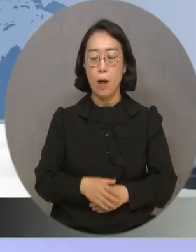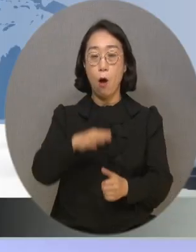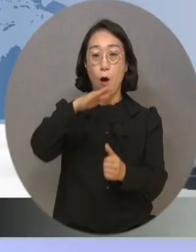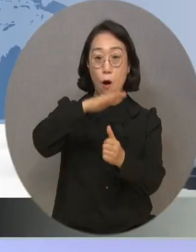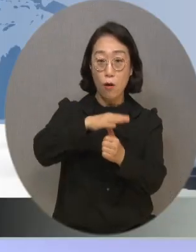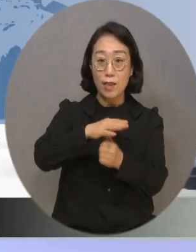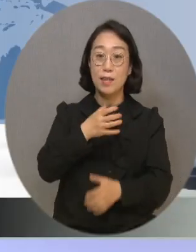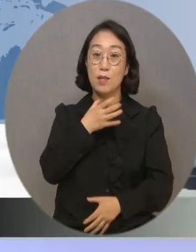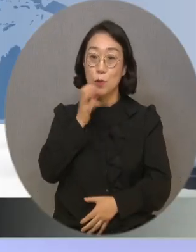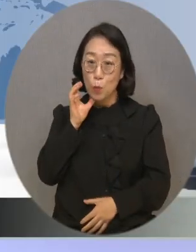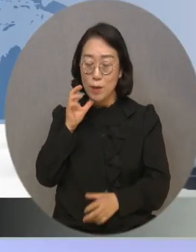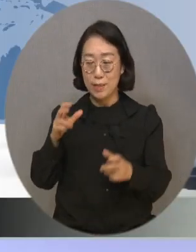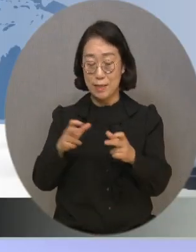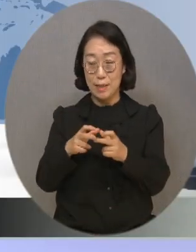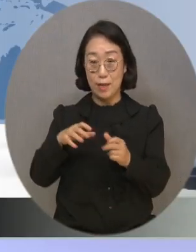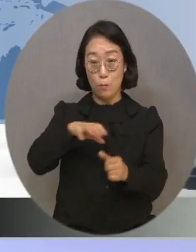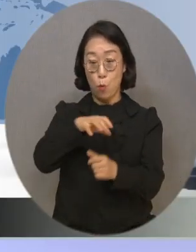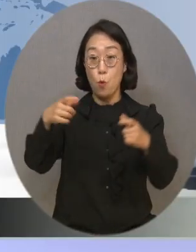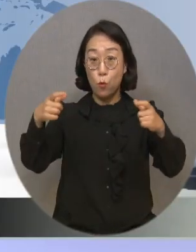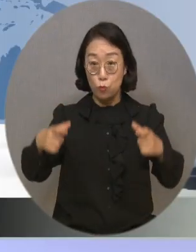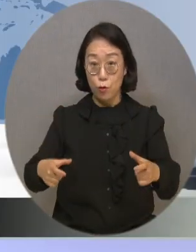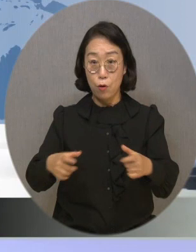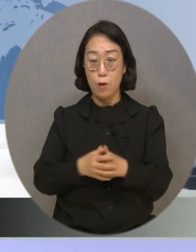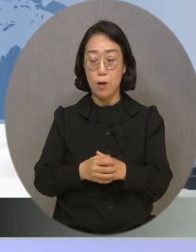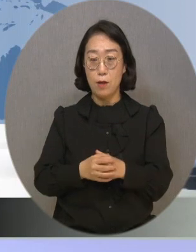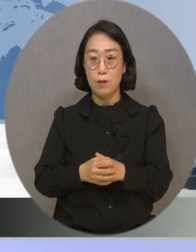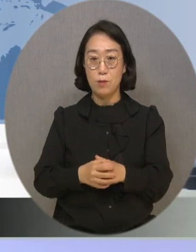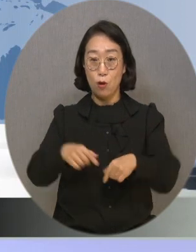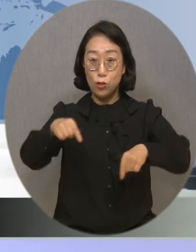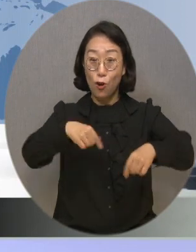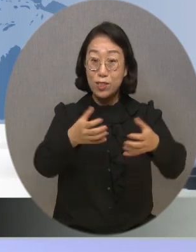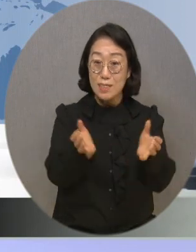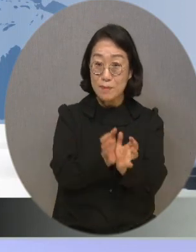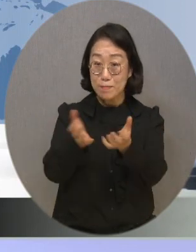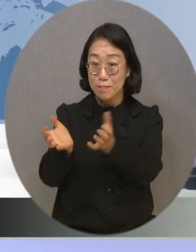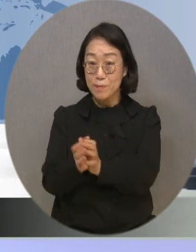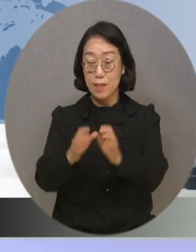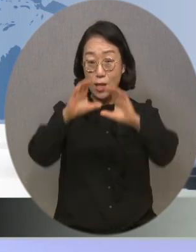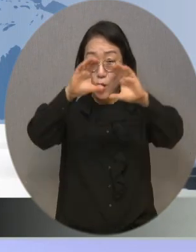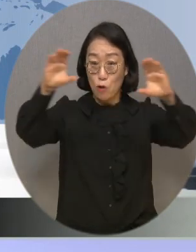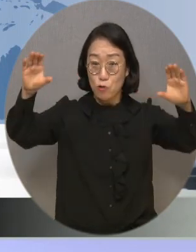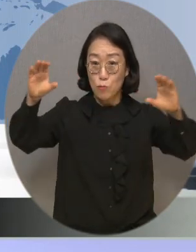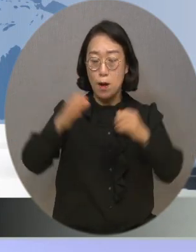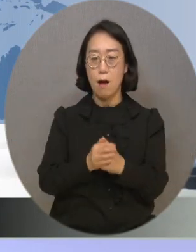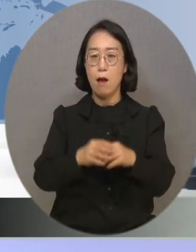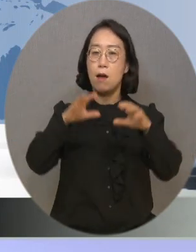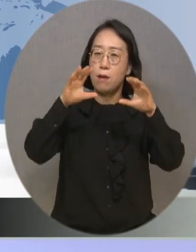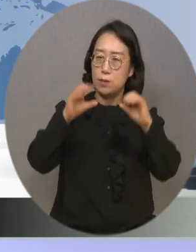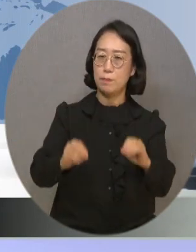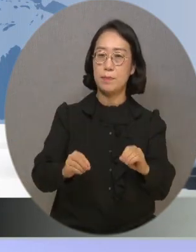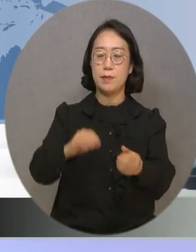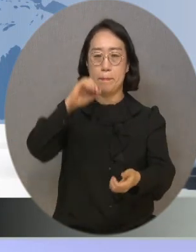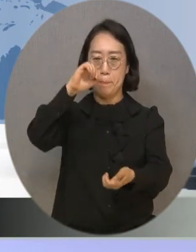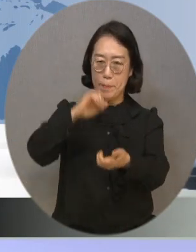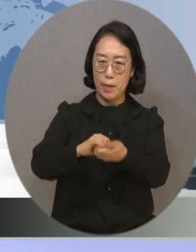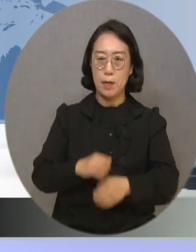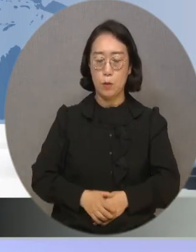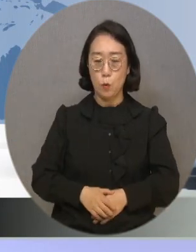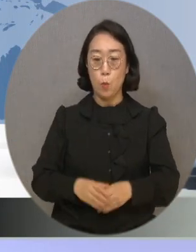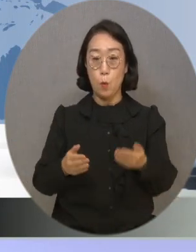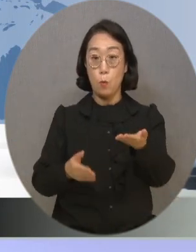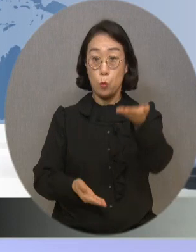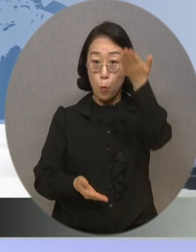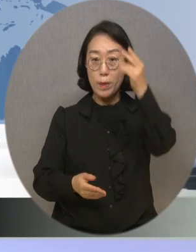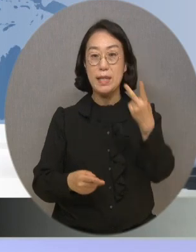어린이, 노인, 장애인 보호구역에 정당 현수막 설치가 금지됩니다. 또한 2m 이하 높이에도 설치를